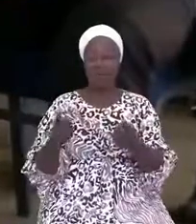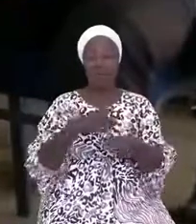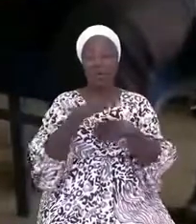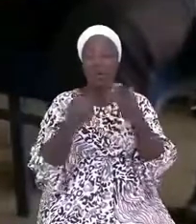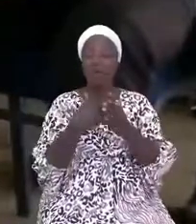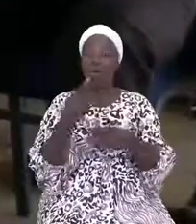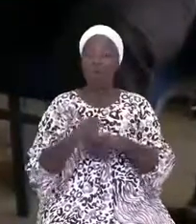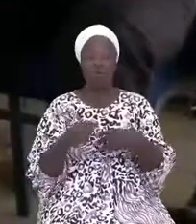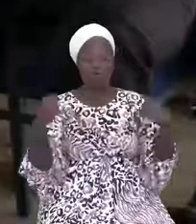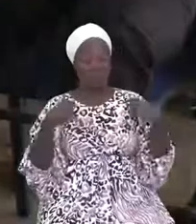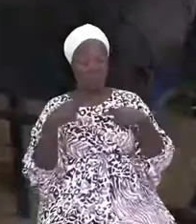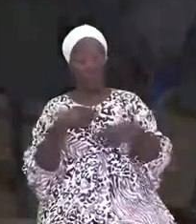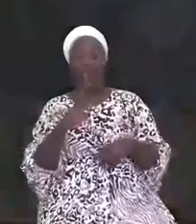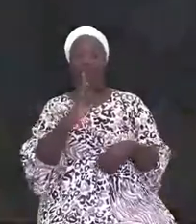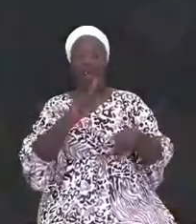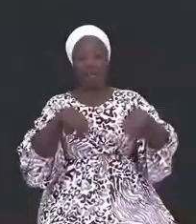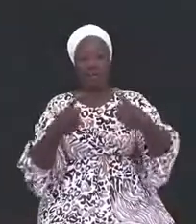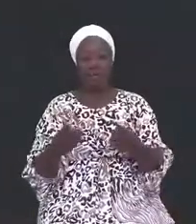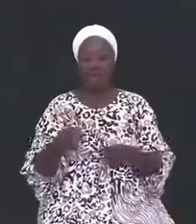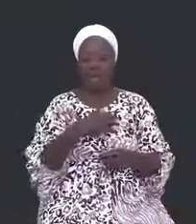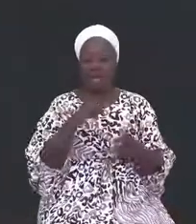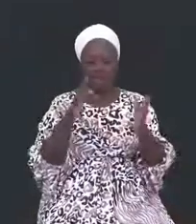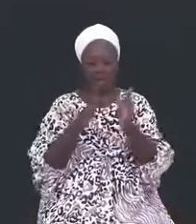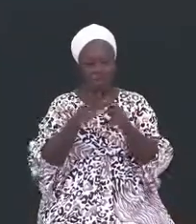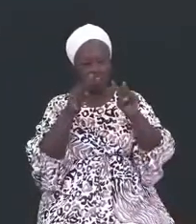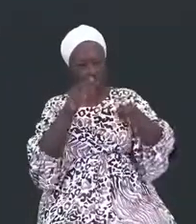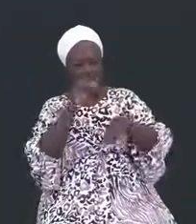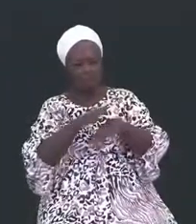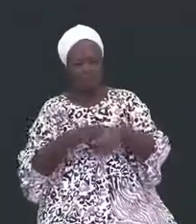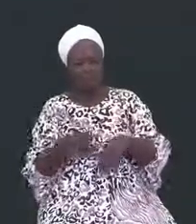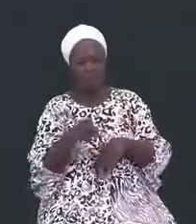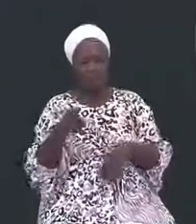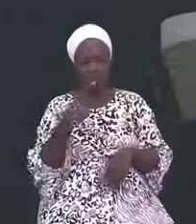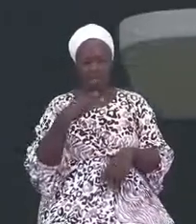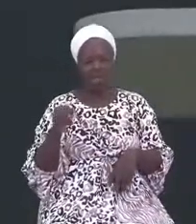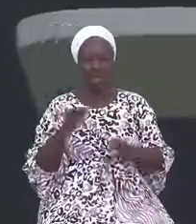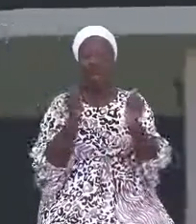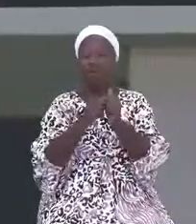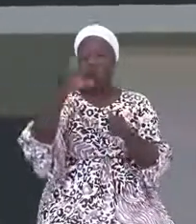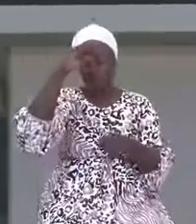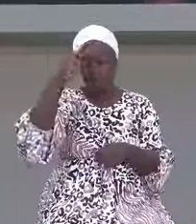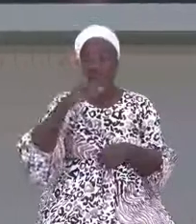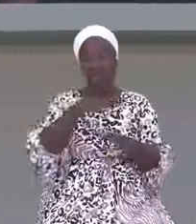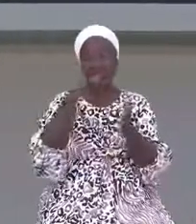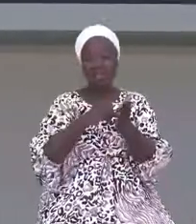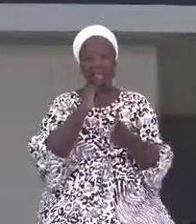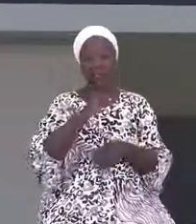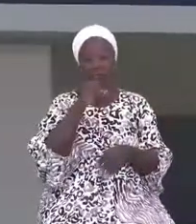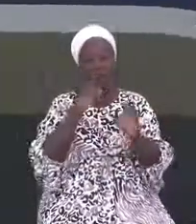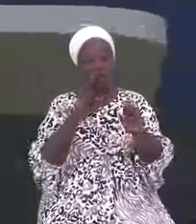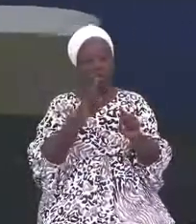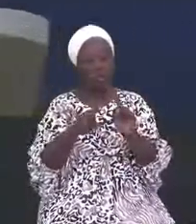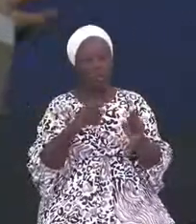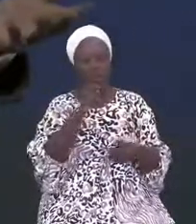ôtées. Et Jésus les regarda et dit, cela est impossible aux hommes, mais non à